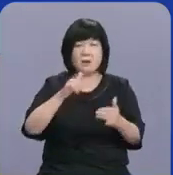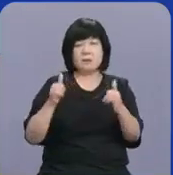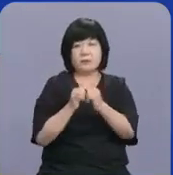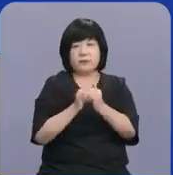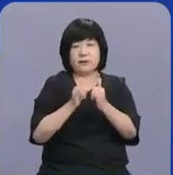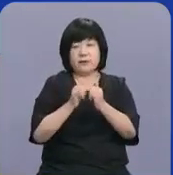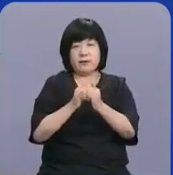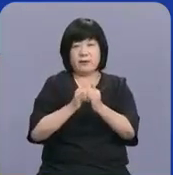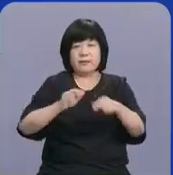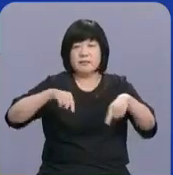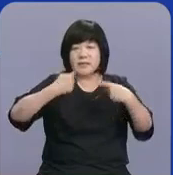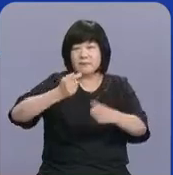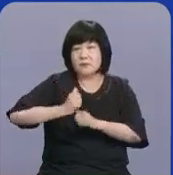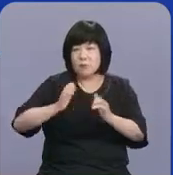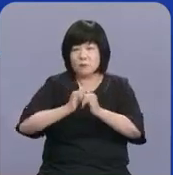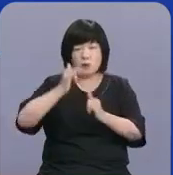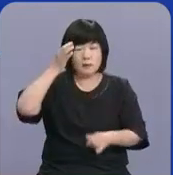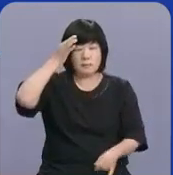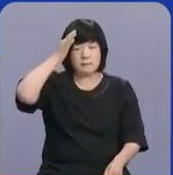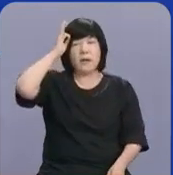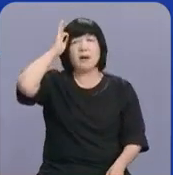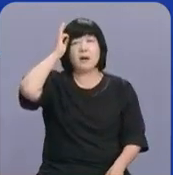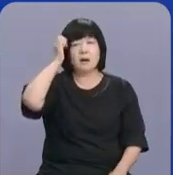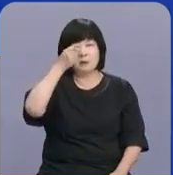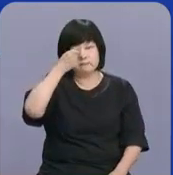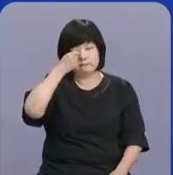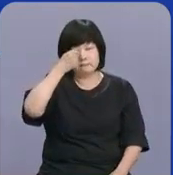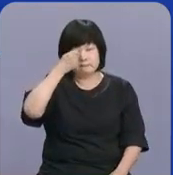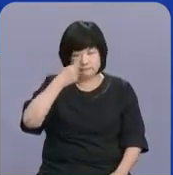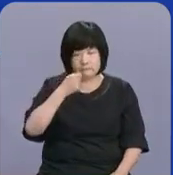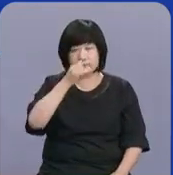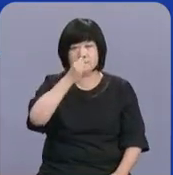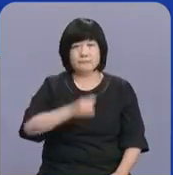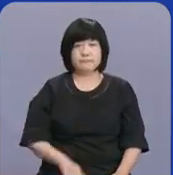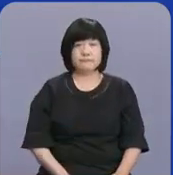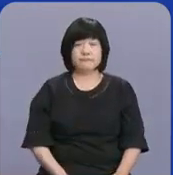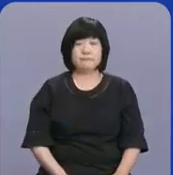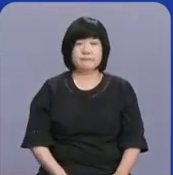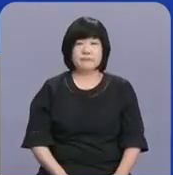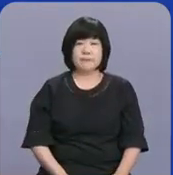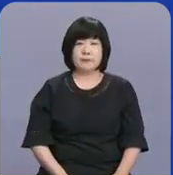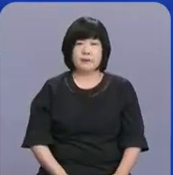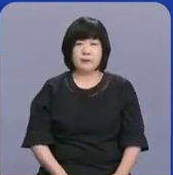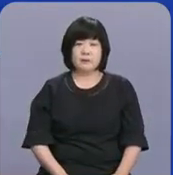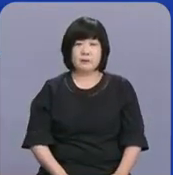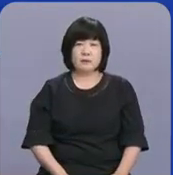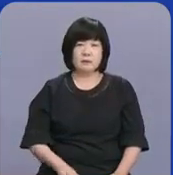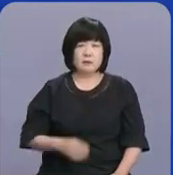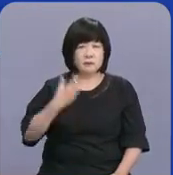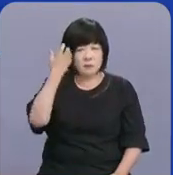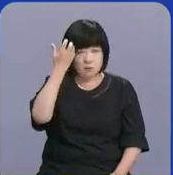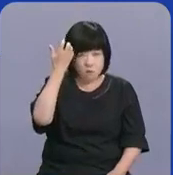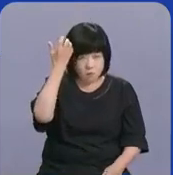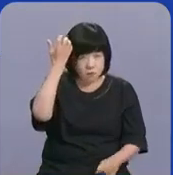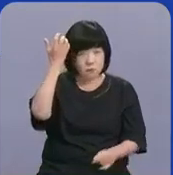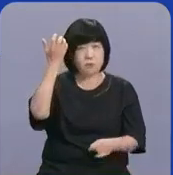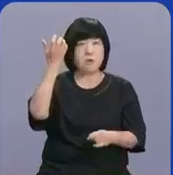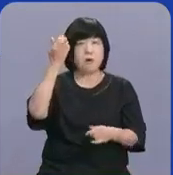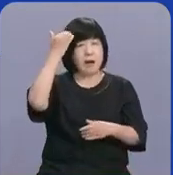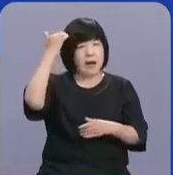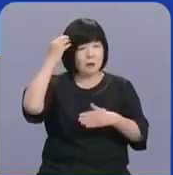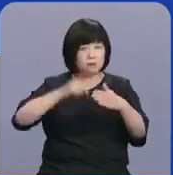참전 용사들을 생각하니 눈시울이 뜨거워집니다. 호국 영령의 영령과